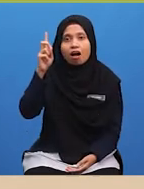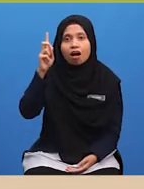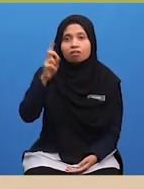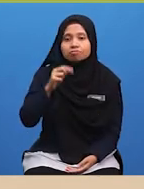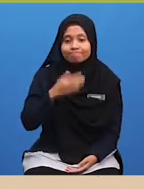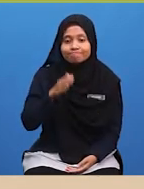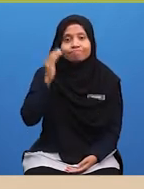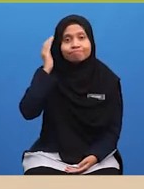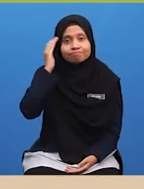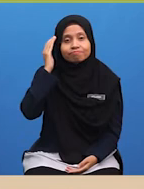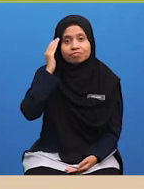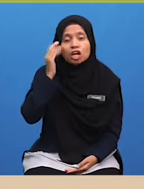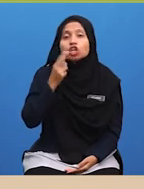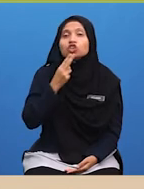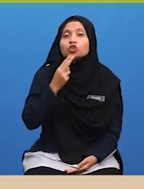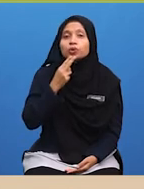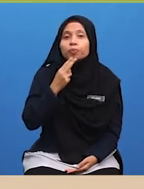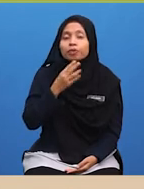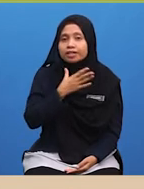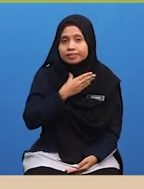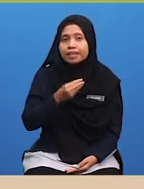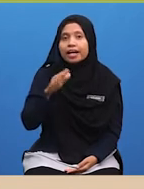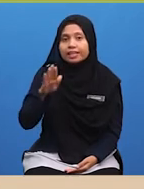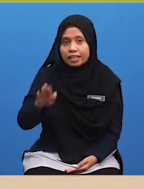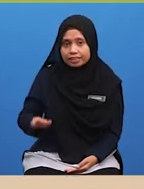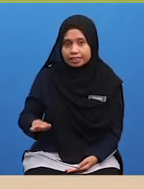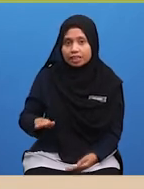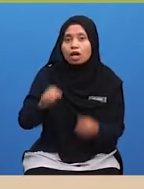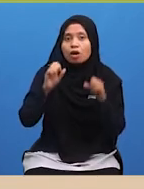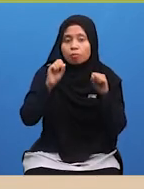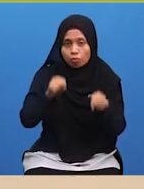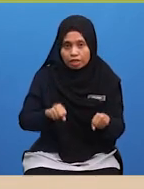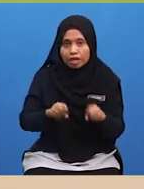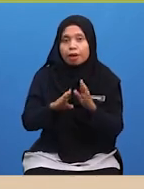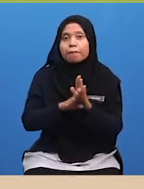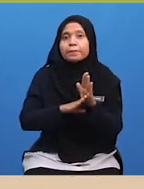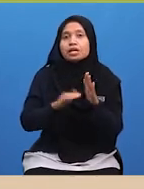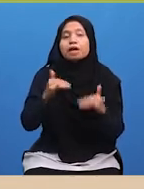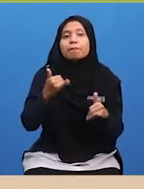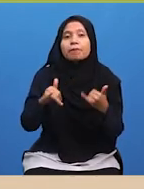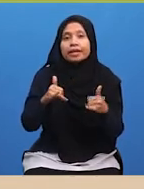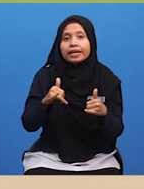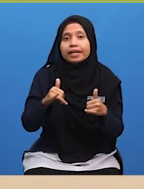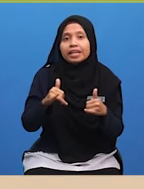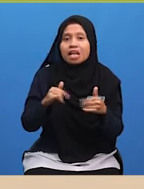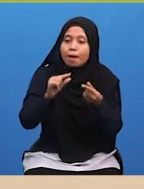Saya dah tahu. Si comel dan adiknya boleh bermain